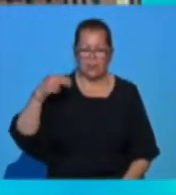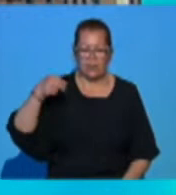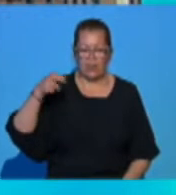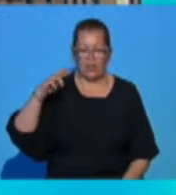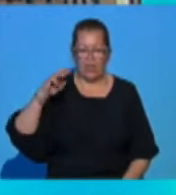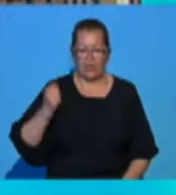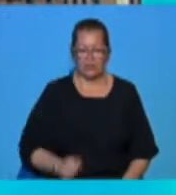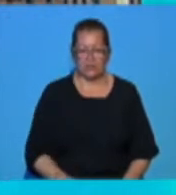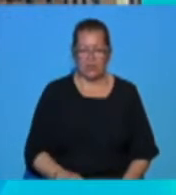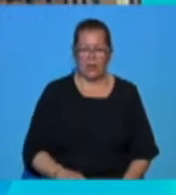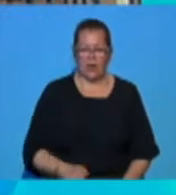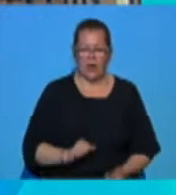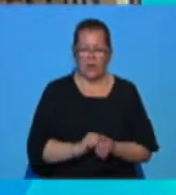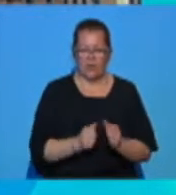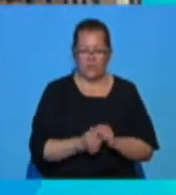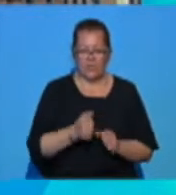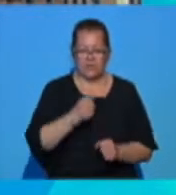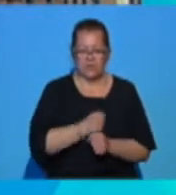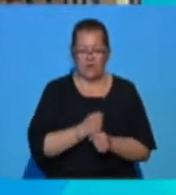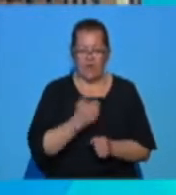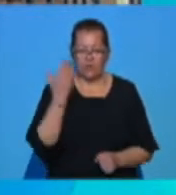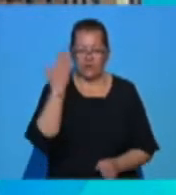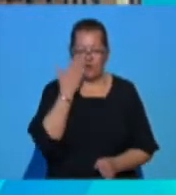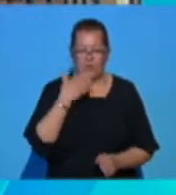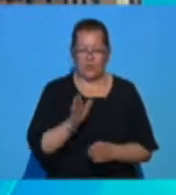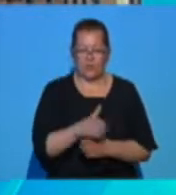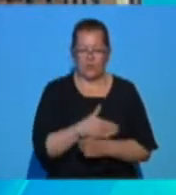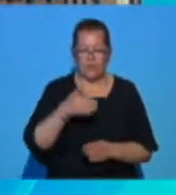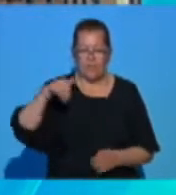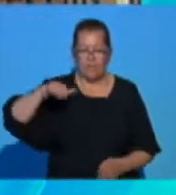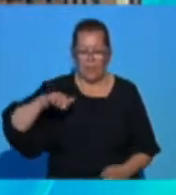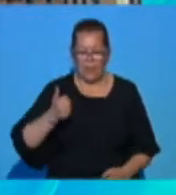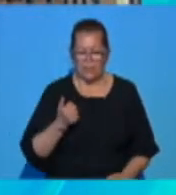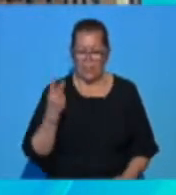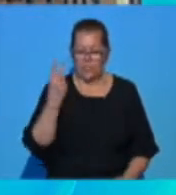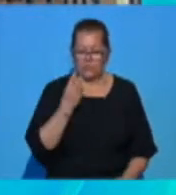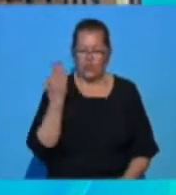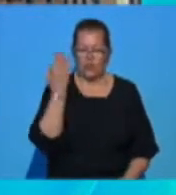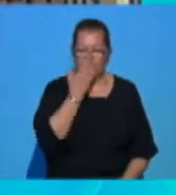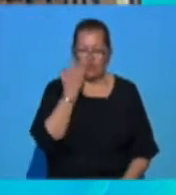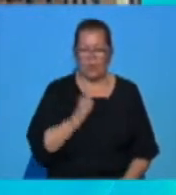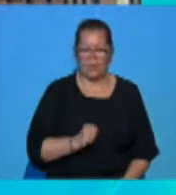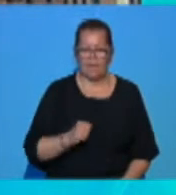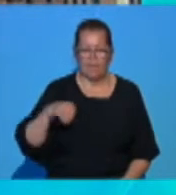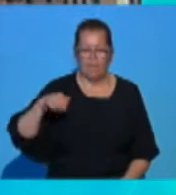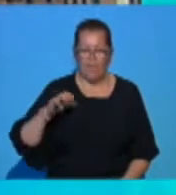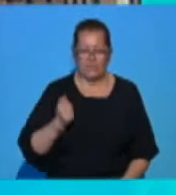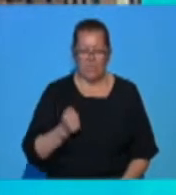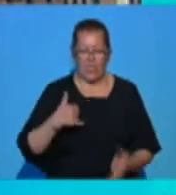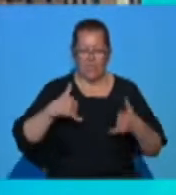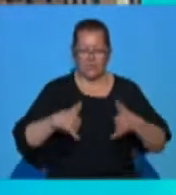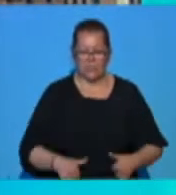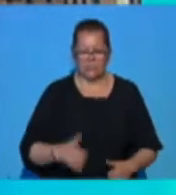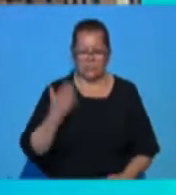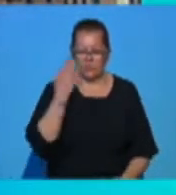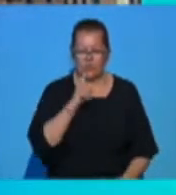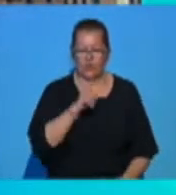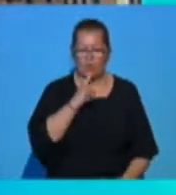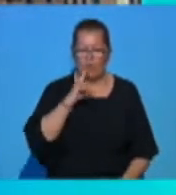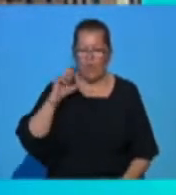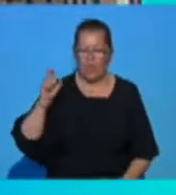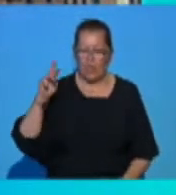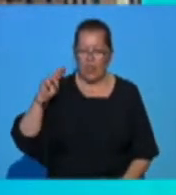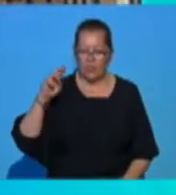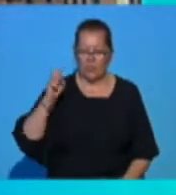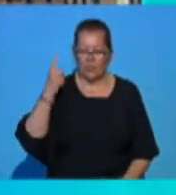Heliade Rădulescu au pus bazele Școlii Naționale Medii, a doua școală medie din Principate. Această școală a primit numele Carol I în